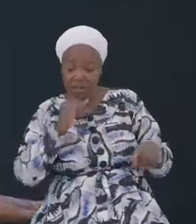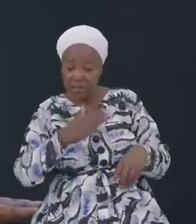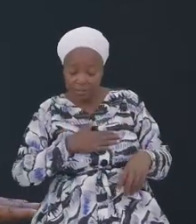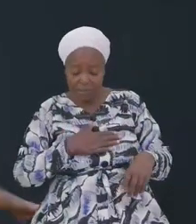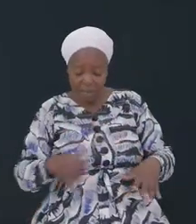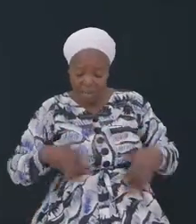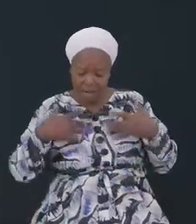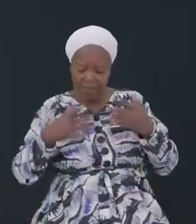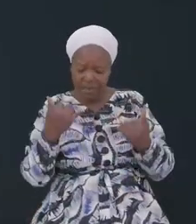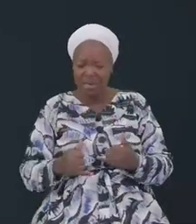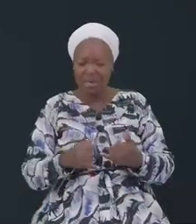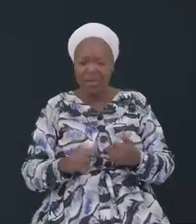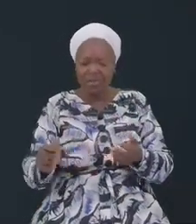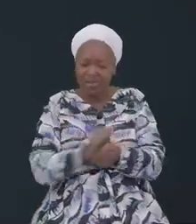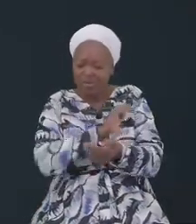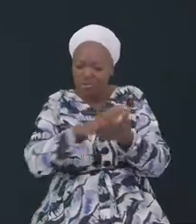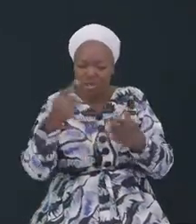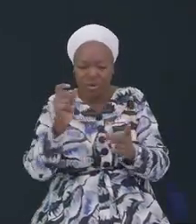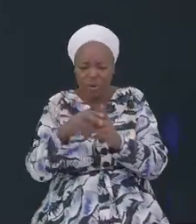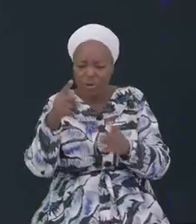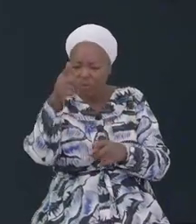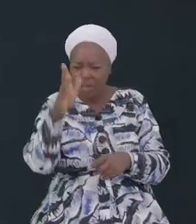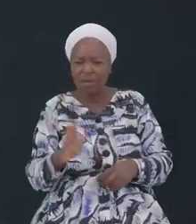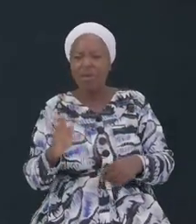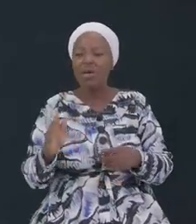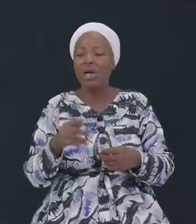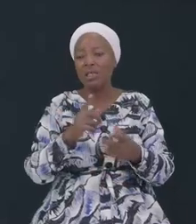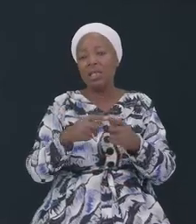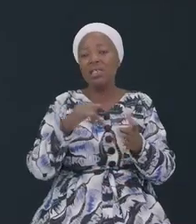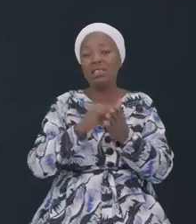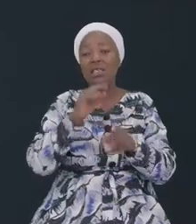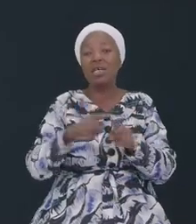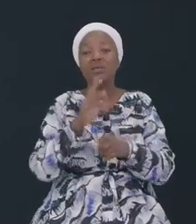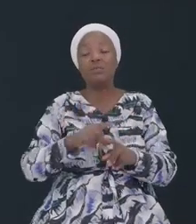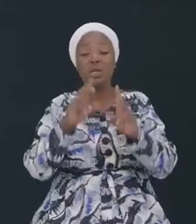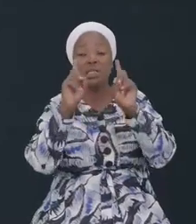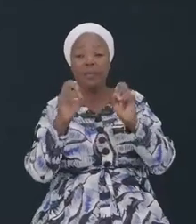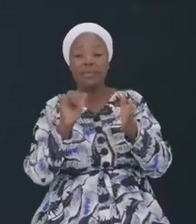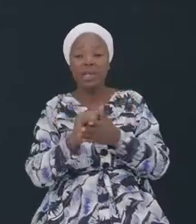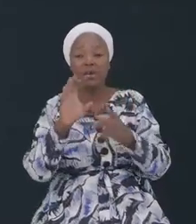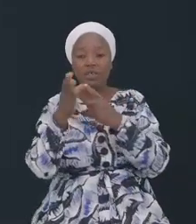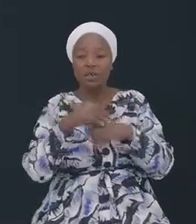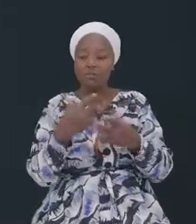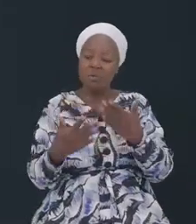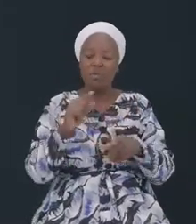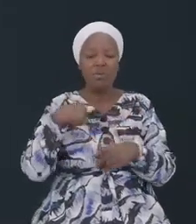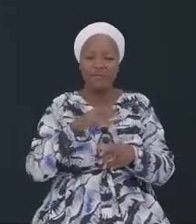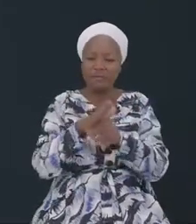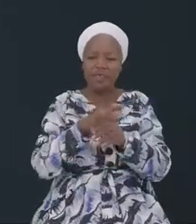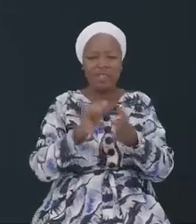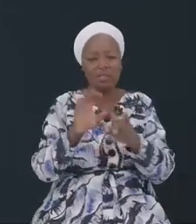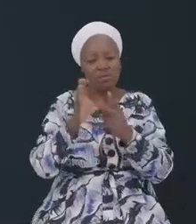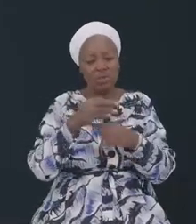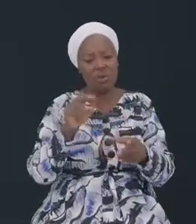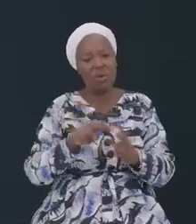ma vie est en train de fouler au pied la parole de Dieu? Si nous rejetons la condition, peut-être si nous accomplissons la condition